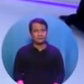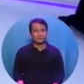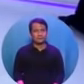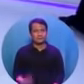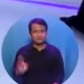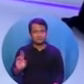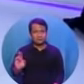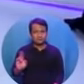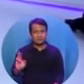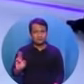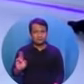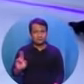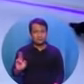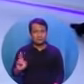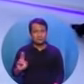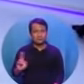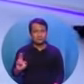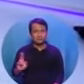Yeah. Ano nangyari?